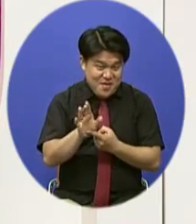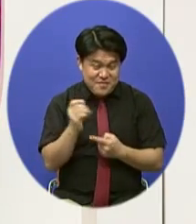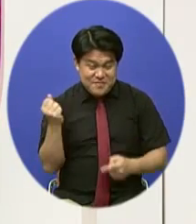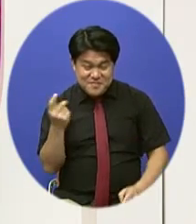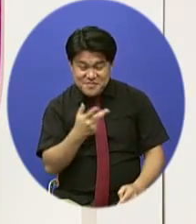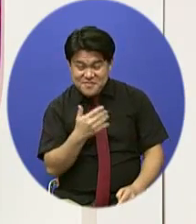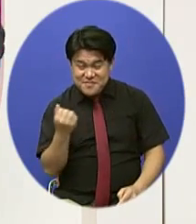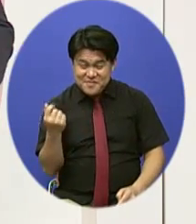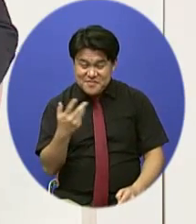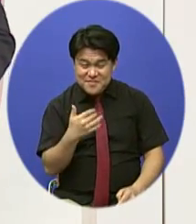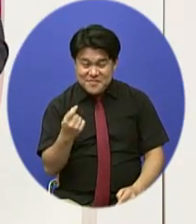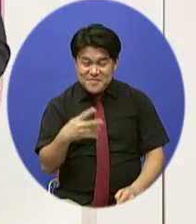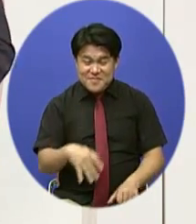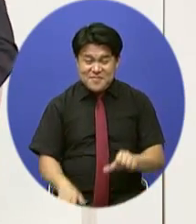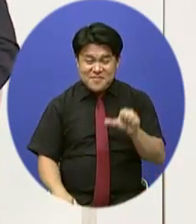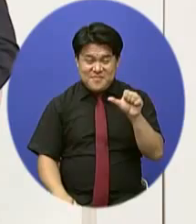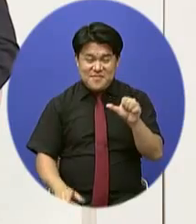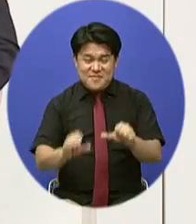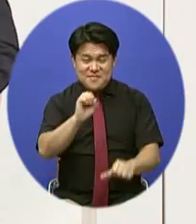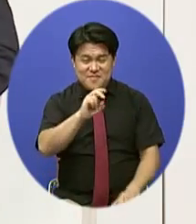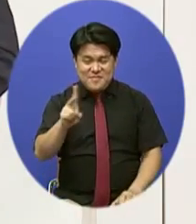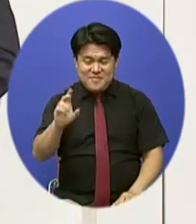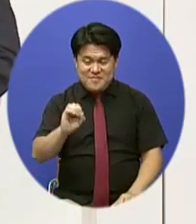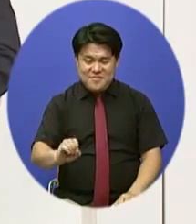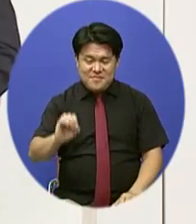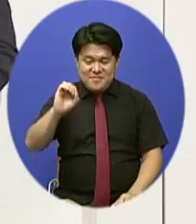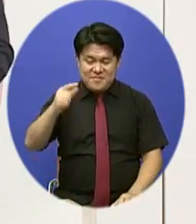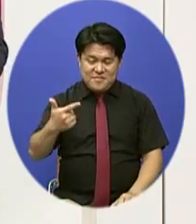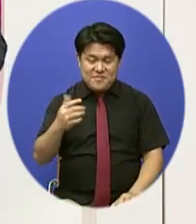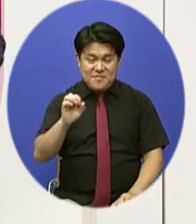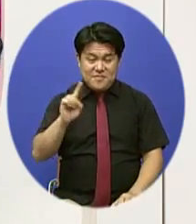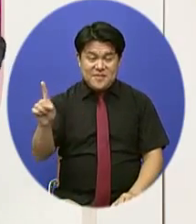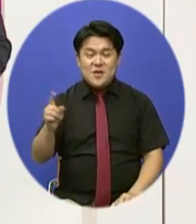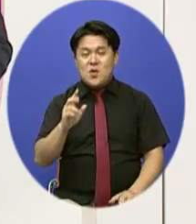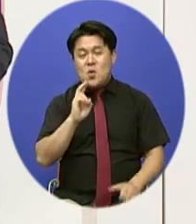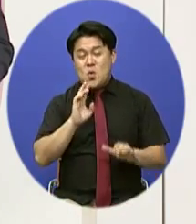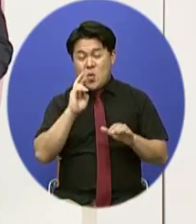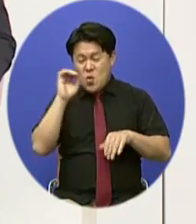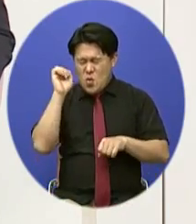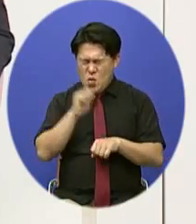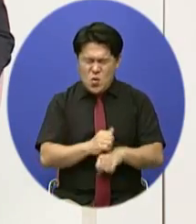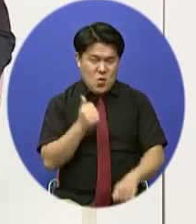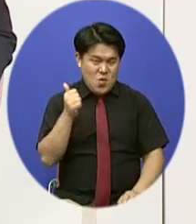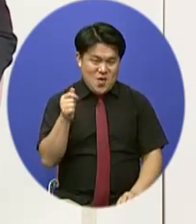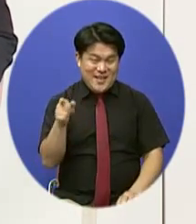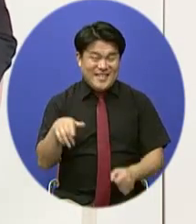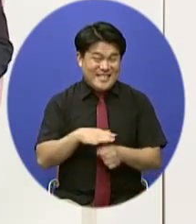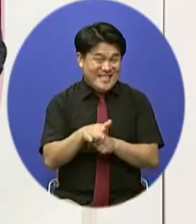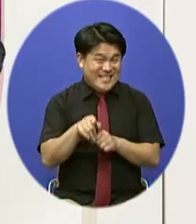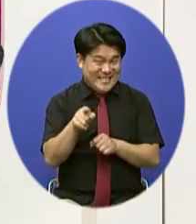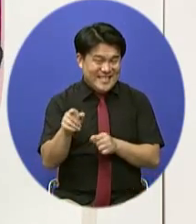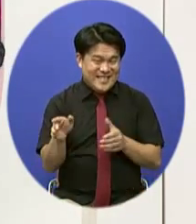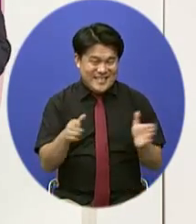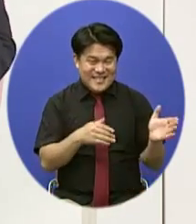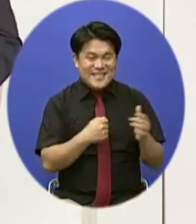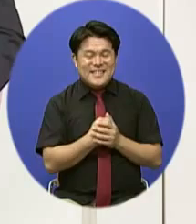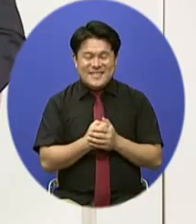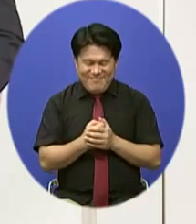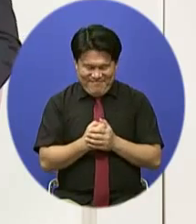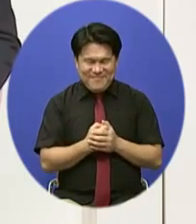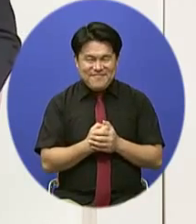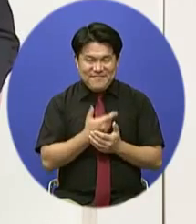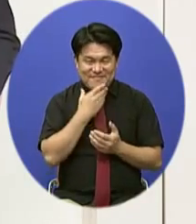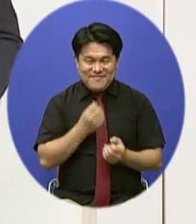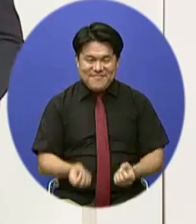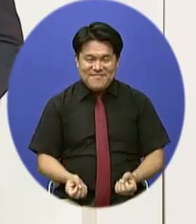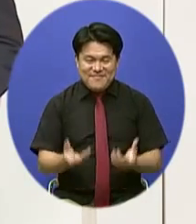번호 5번입니다. 아. 양은하님 오늘 노래 너무 잘하셨어요. 네. 사랑해요. 장록수 부르신 분